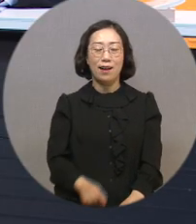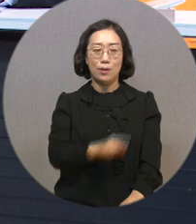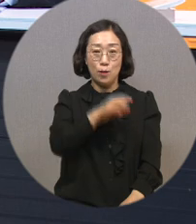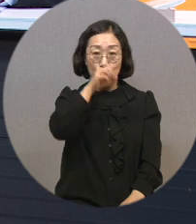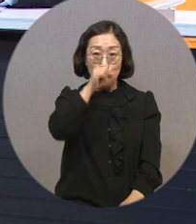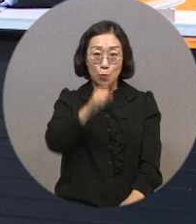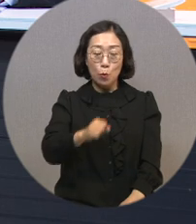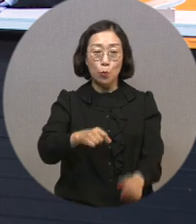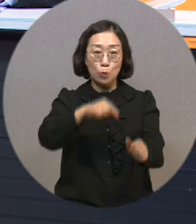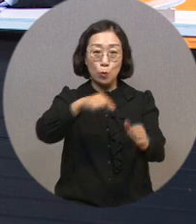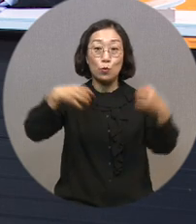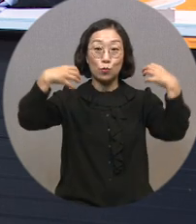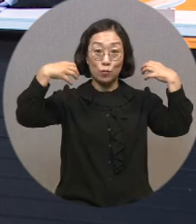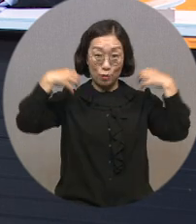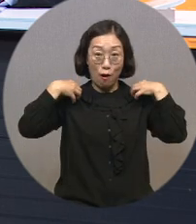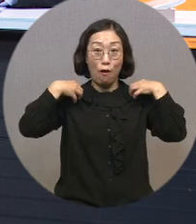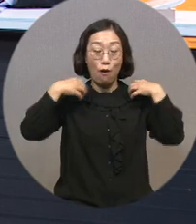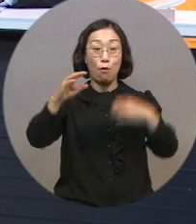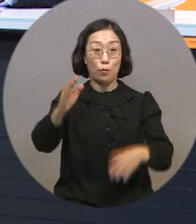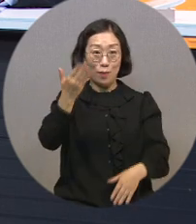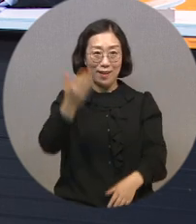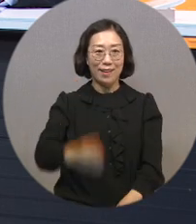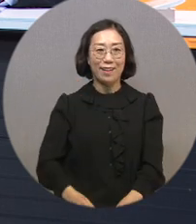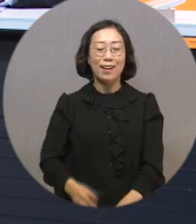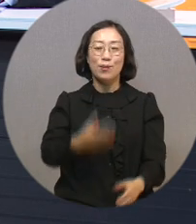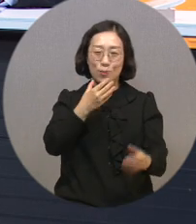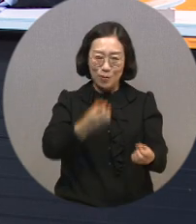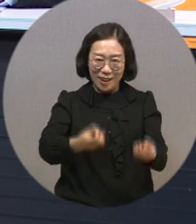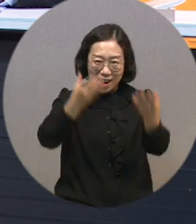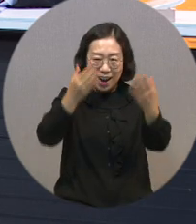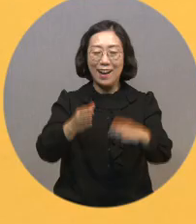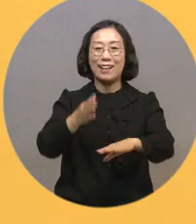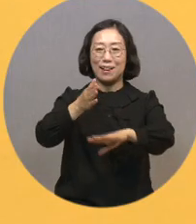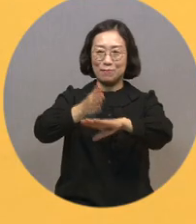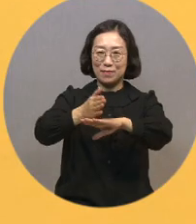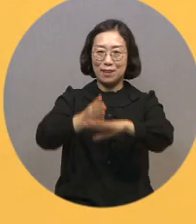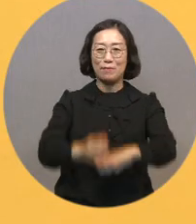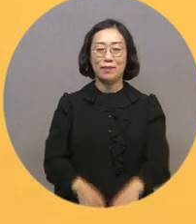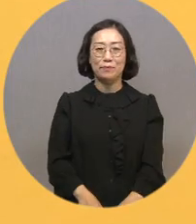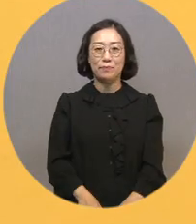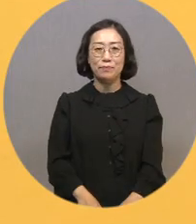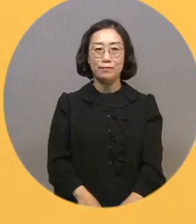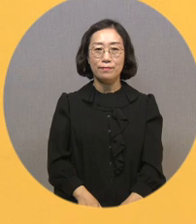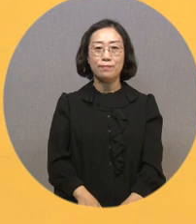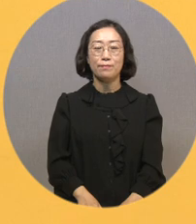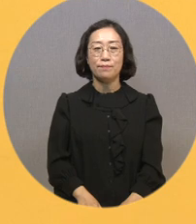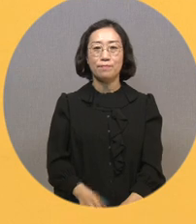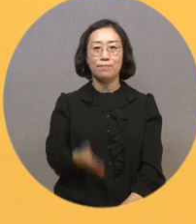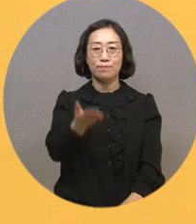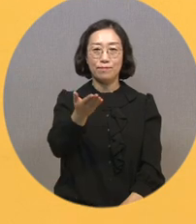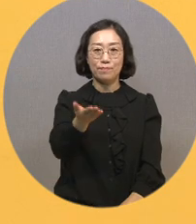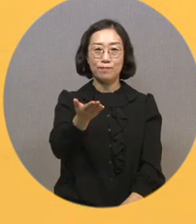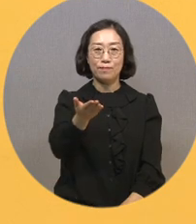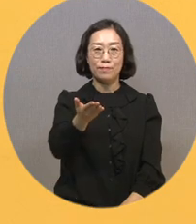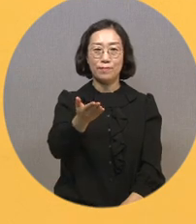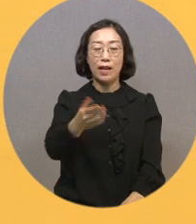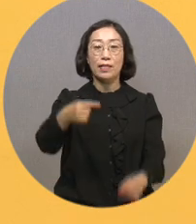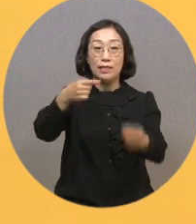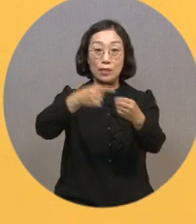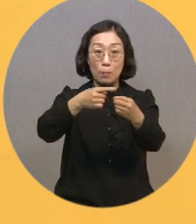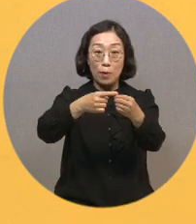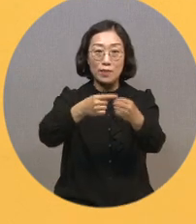교육청으로 자리매김했다라고 네. 볼 수가 있을 텐데 감사합니다. 다시 한번 축하드립니다. 감사합니다. 네. 자, 우선 교육감님. 첫